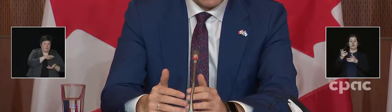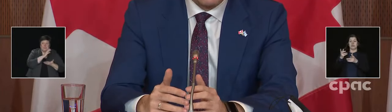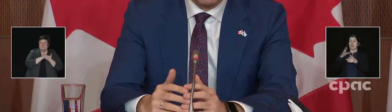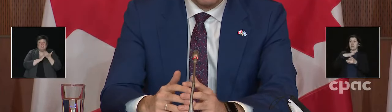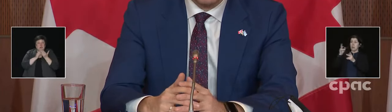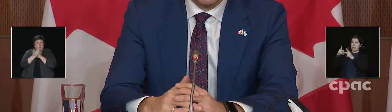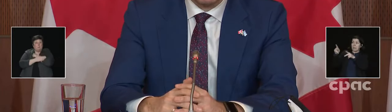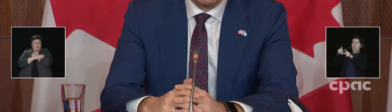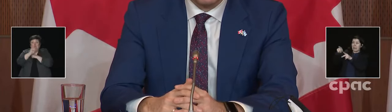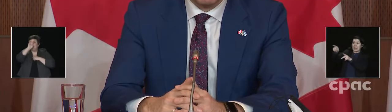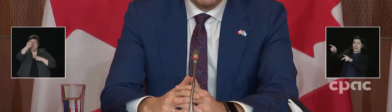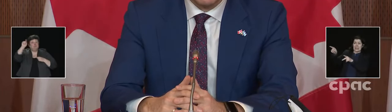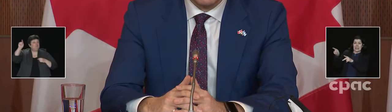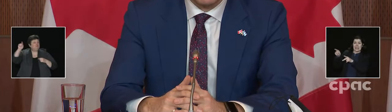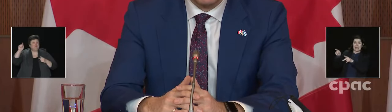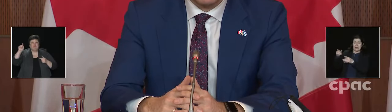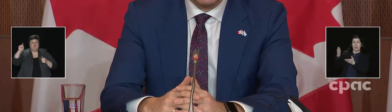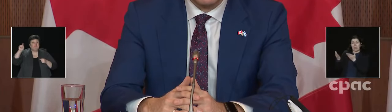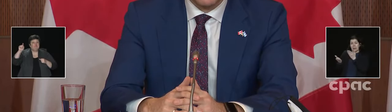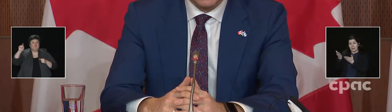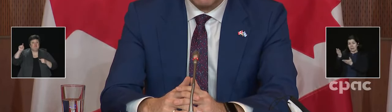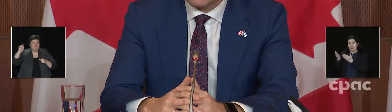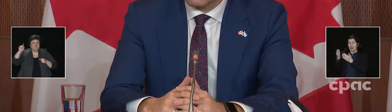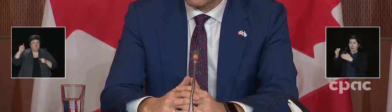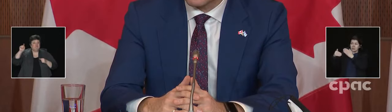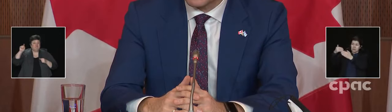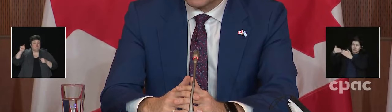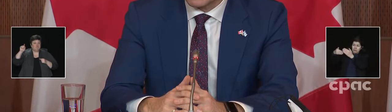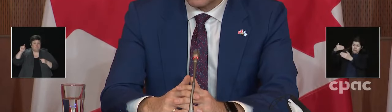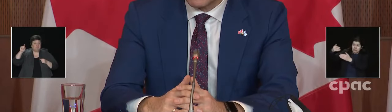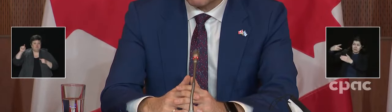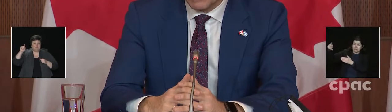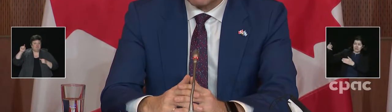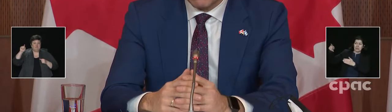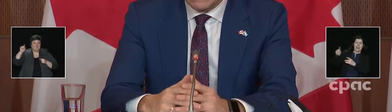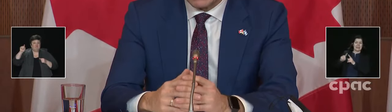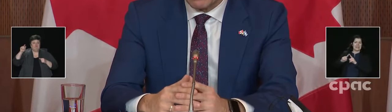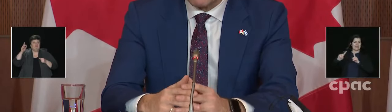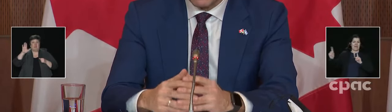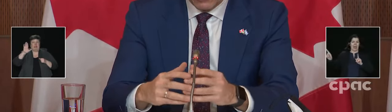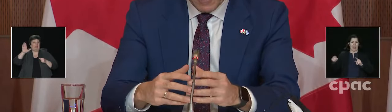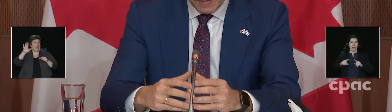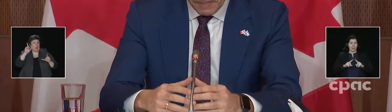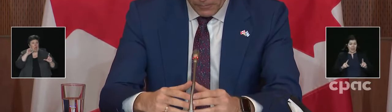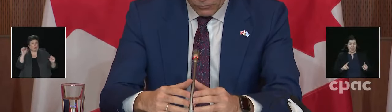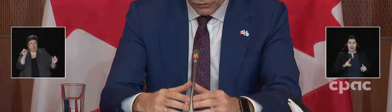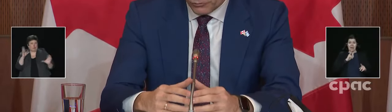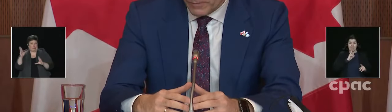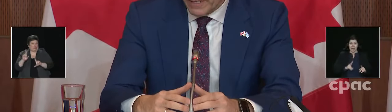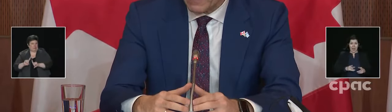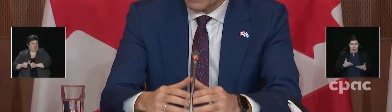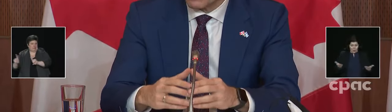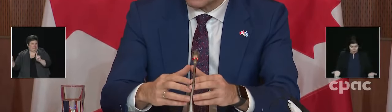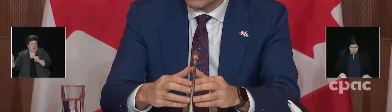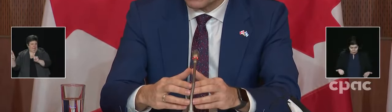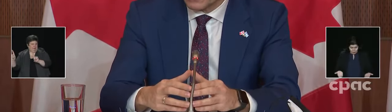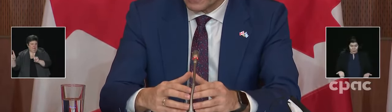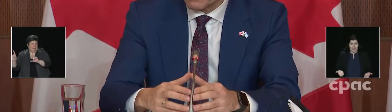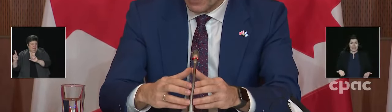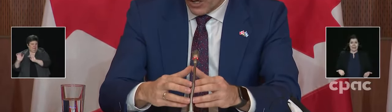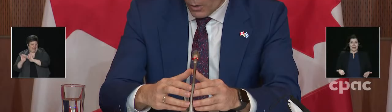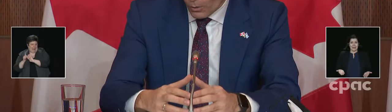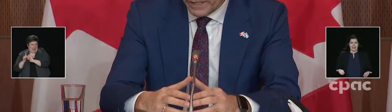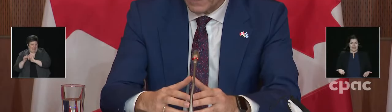très rares, là, ont peut-être cheminé différemment au cours des dernières semaines, mais être capable là, aujourd'hui même d'avoir